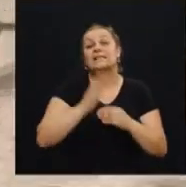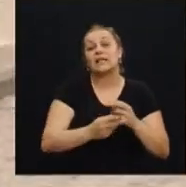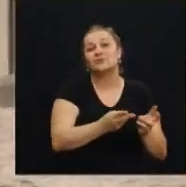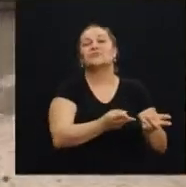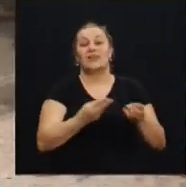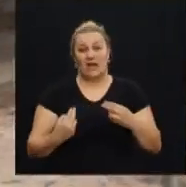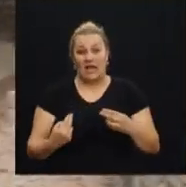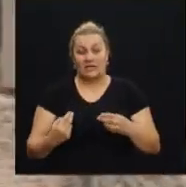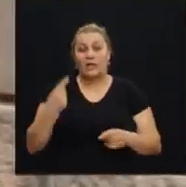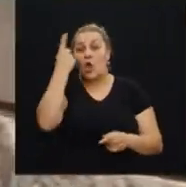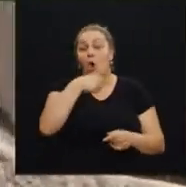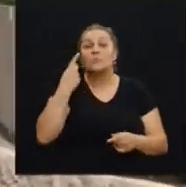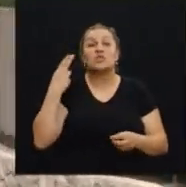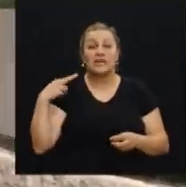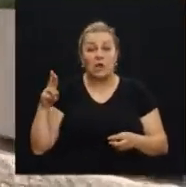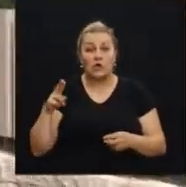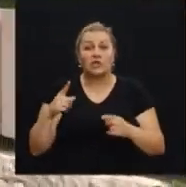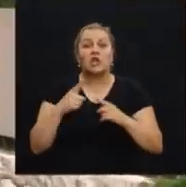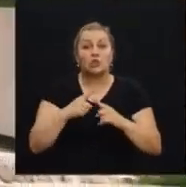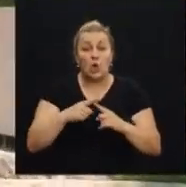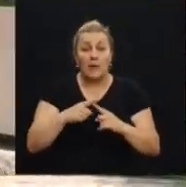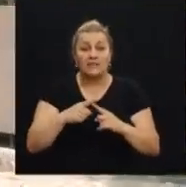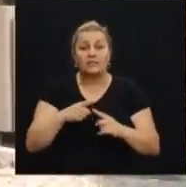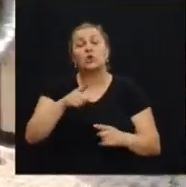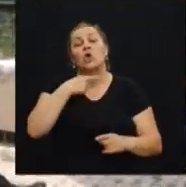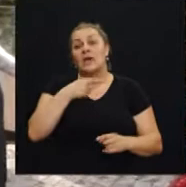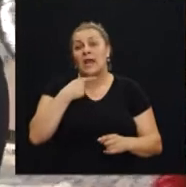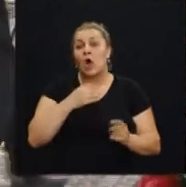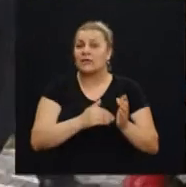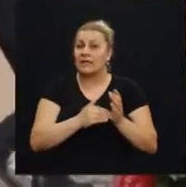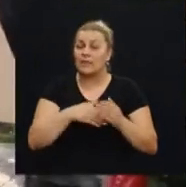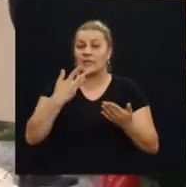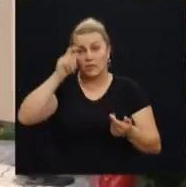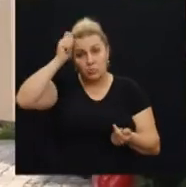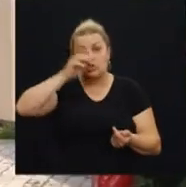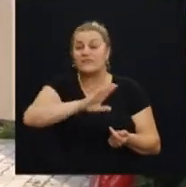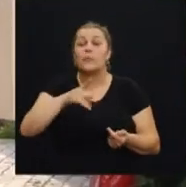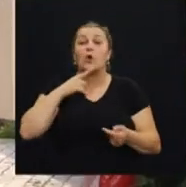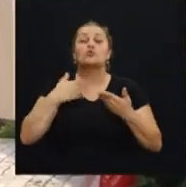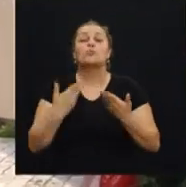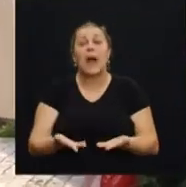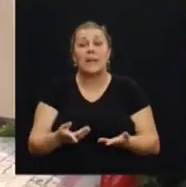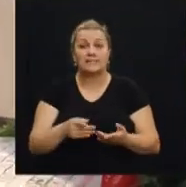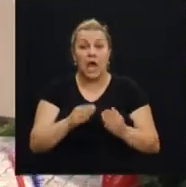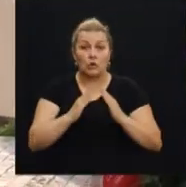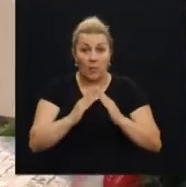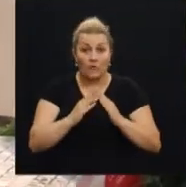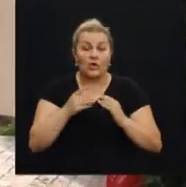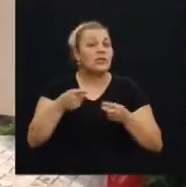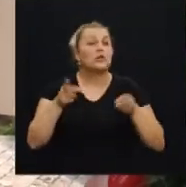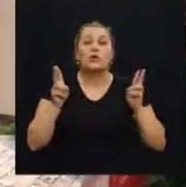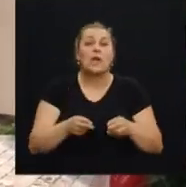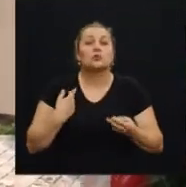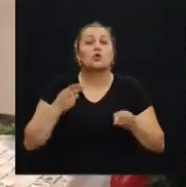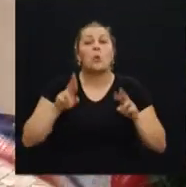Omiški gradonačelnik Ivo Tomasović poručio je kako treba odati počast svima onima koji su pali za domovinu. To je ono najmanje što možemo